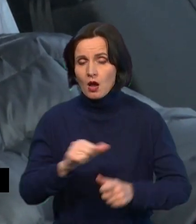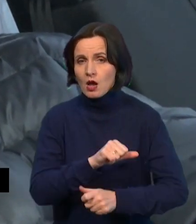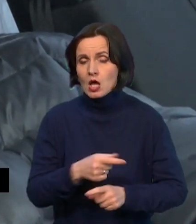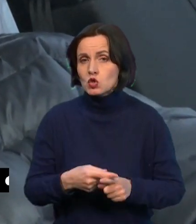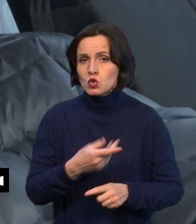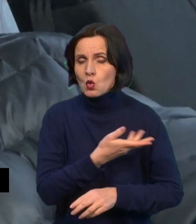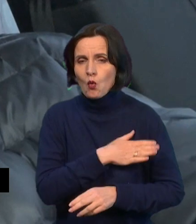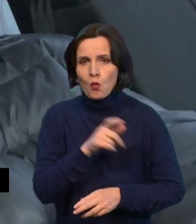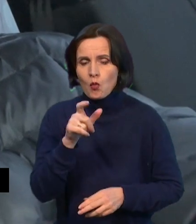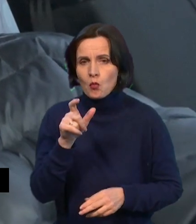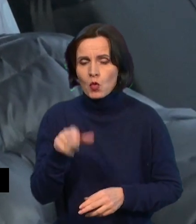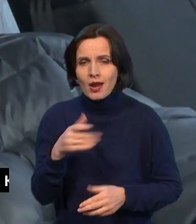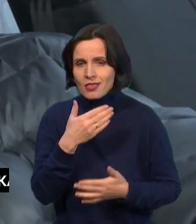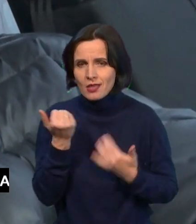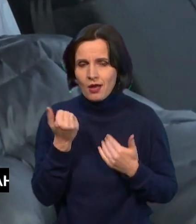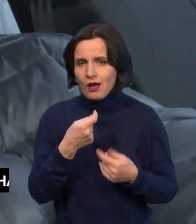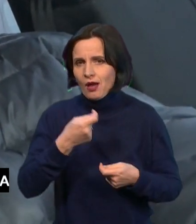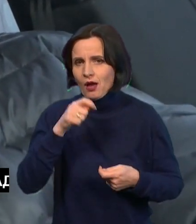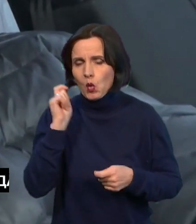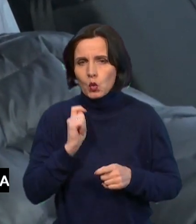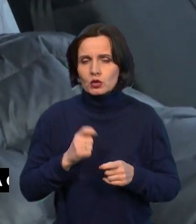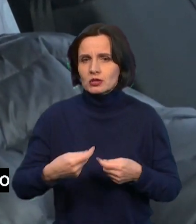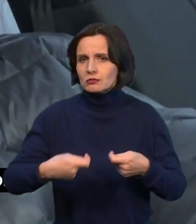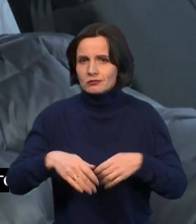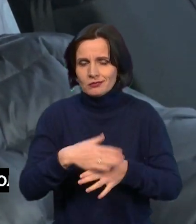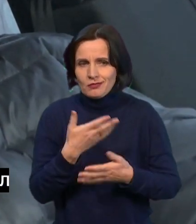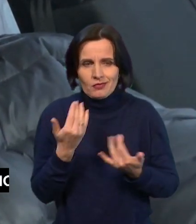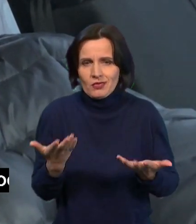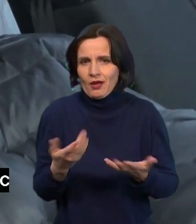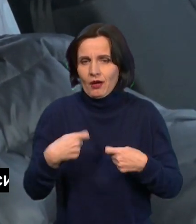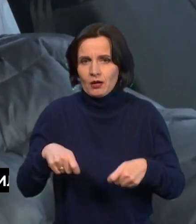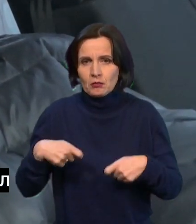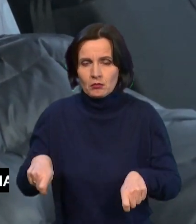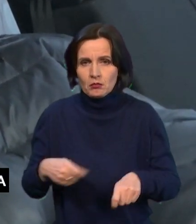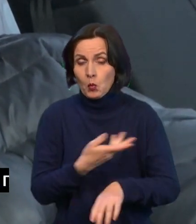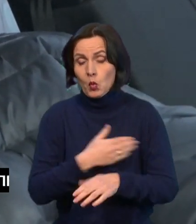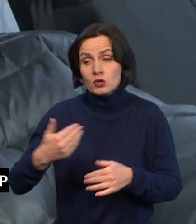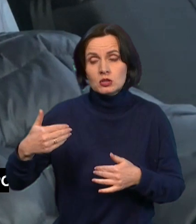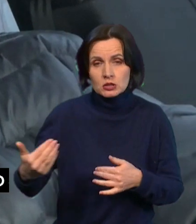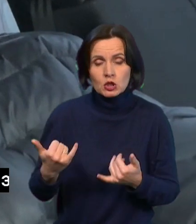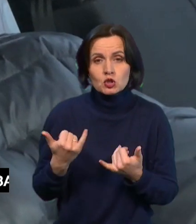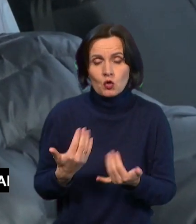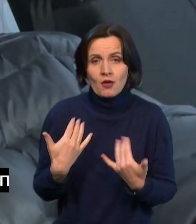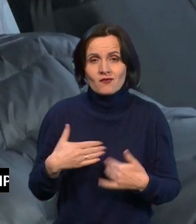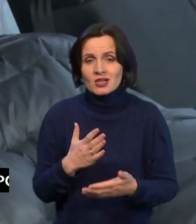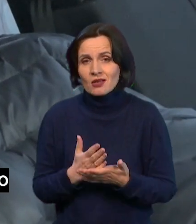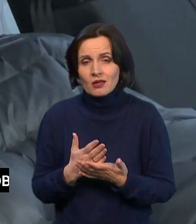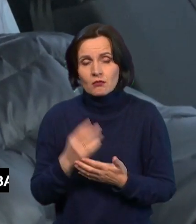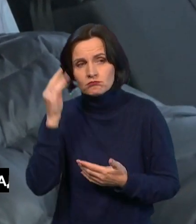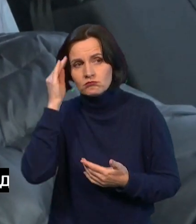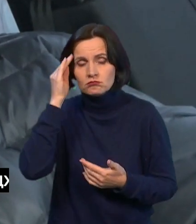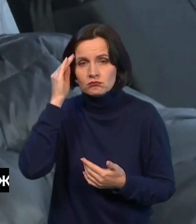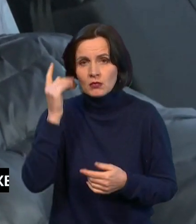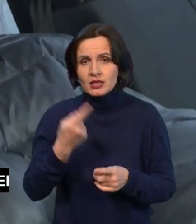мають українського ринку, вони не мають де продавати. Тому в даній ситуації і з польської сторони також вже сьогодні є позиція, що